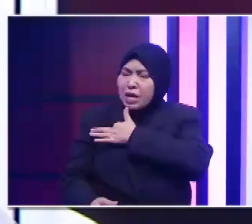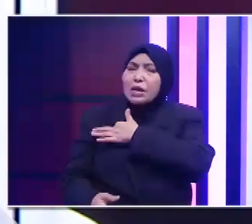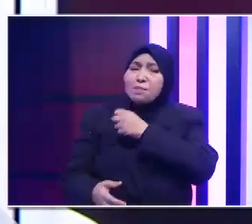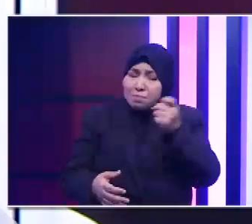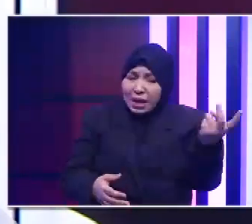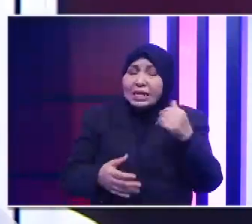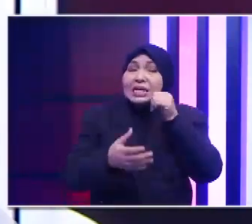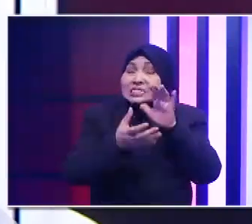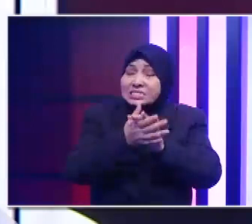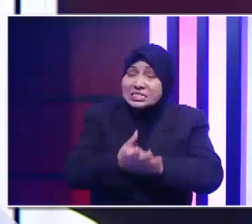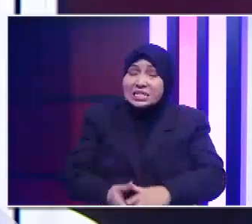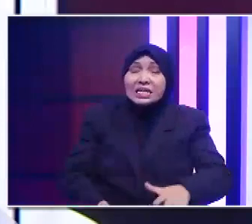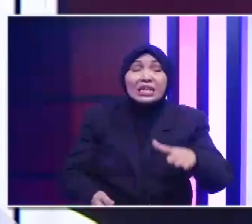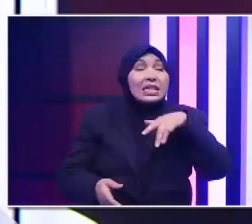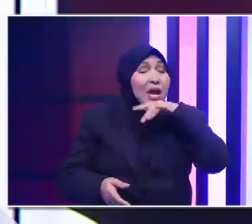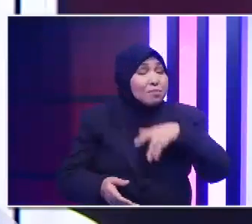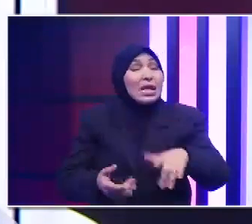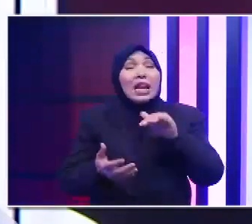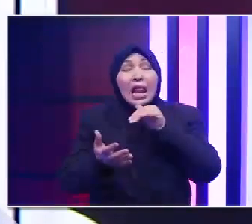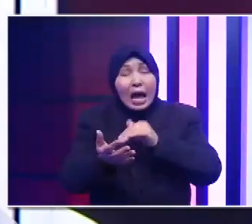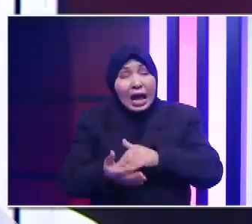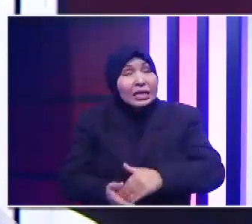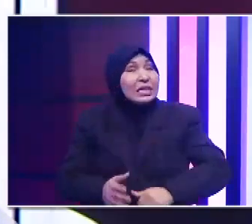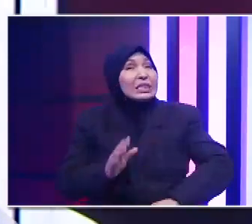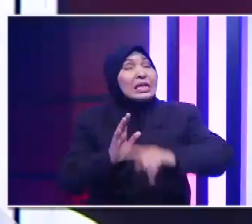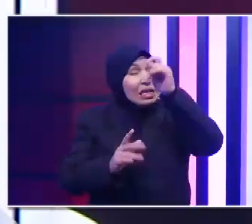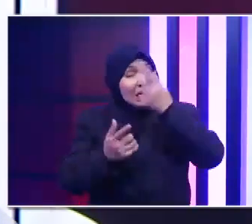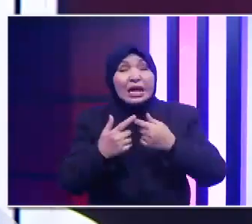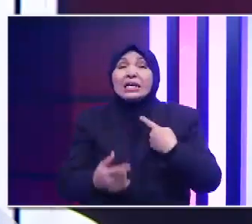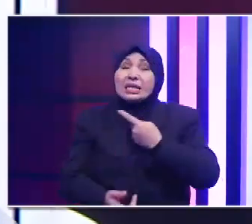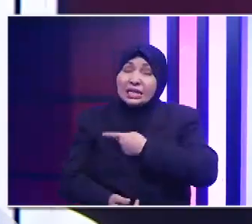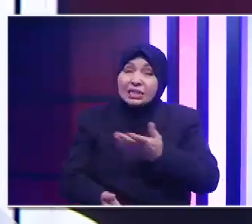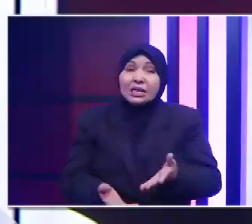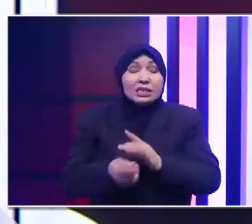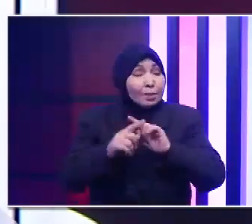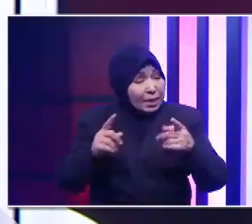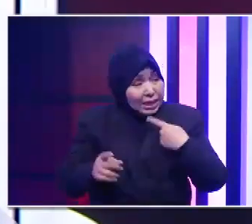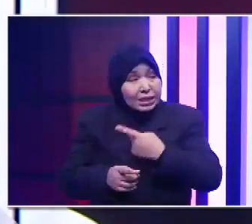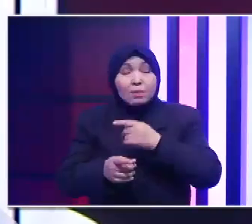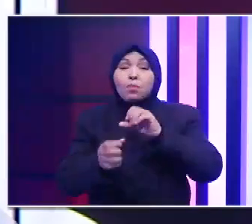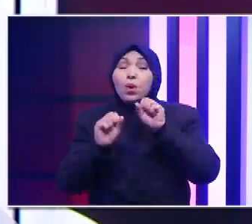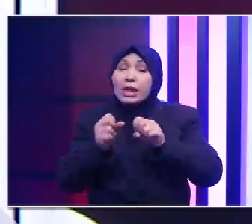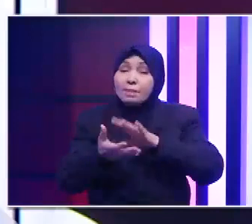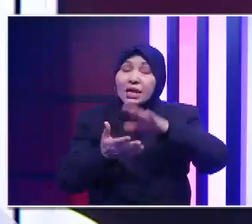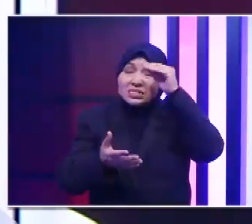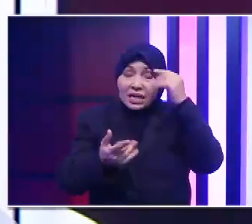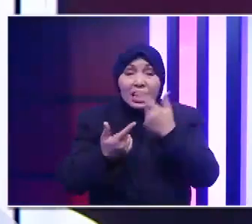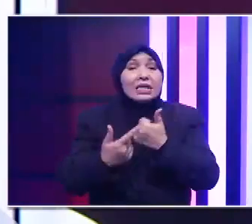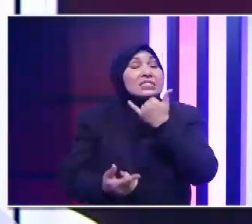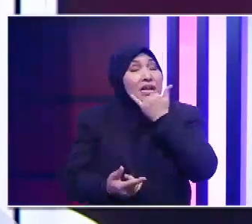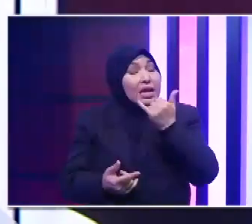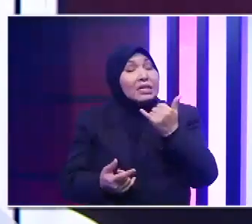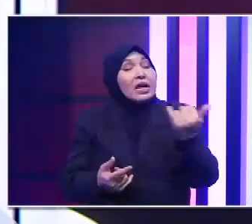daripada daripada diri kita ini yang sangat hina Kennedy tetapi kita boleh belajar daripada kesalahan yang mereka lakukan